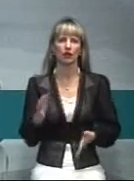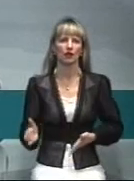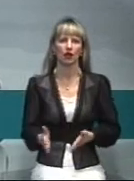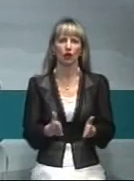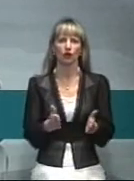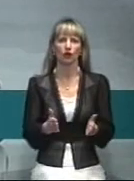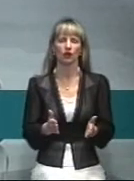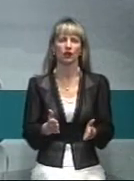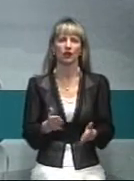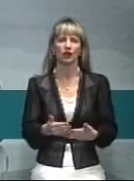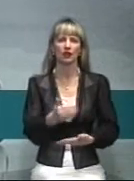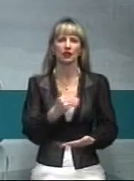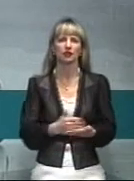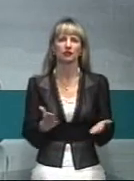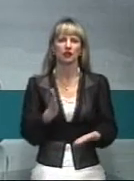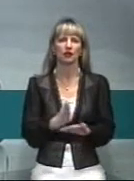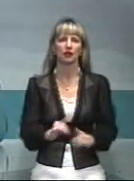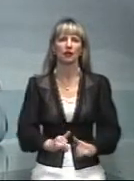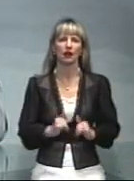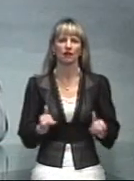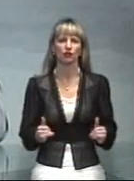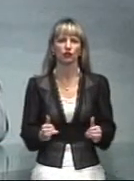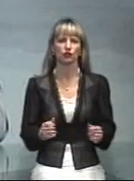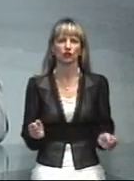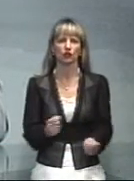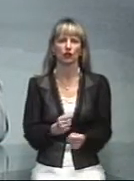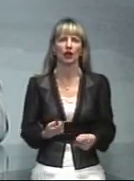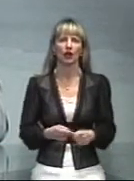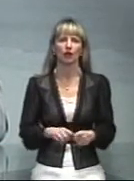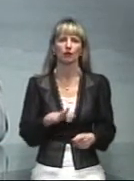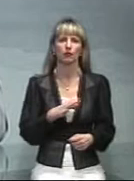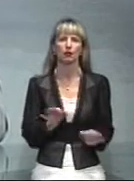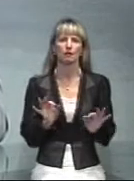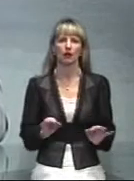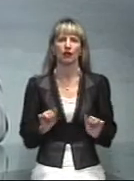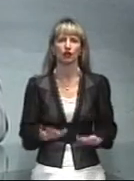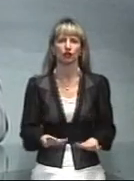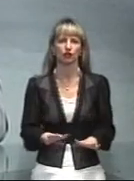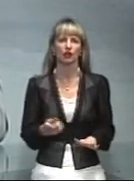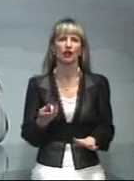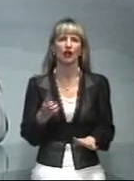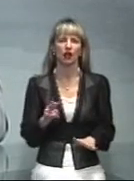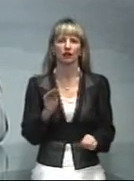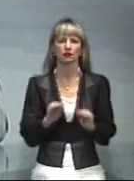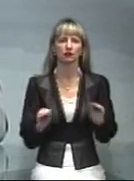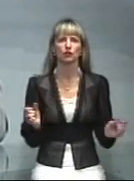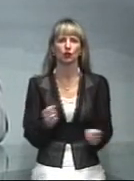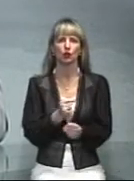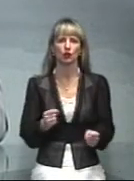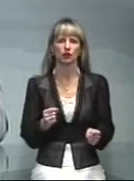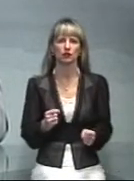пригодами, наслідком яких є перевищення швидкості. Тому це було більш раціональне рішення, яке виходило з кількості радарів, яка існувала на той